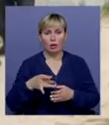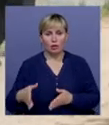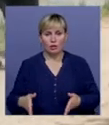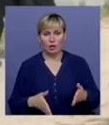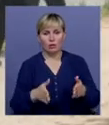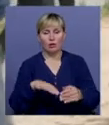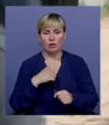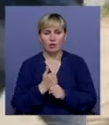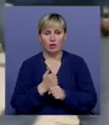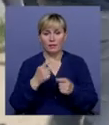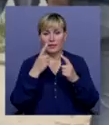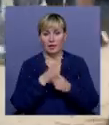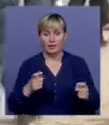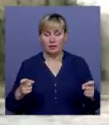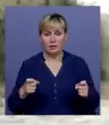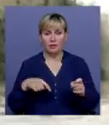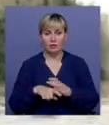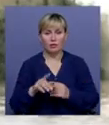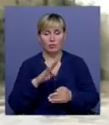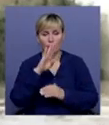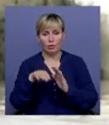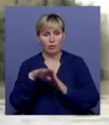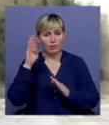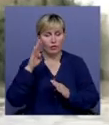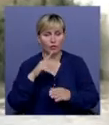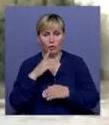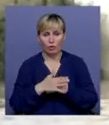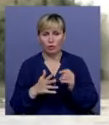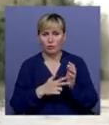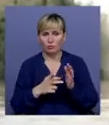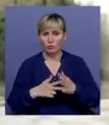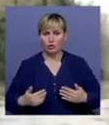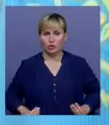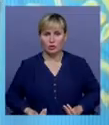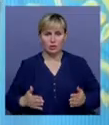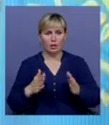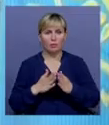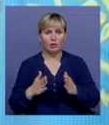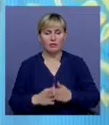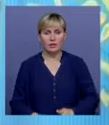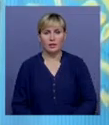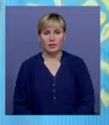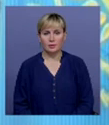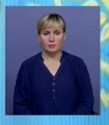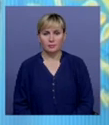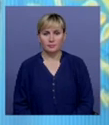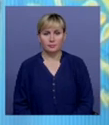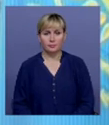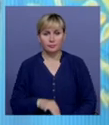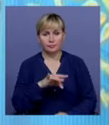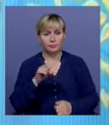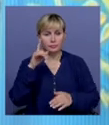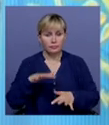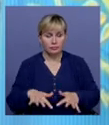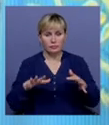данным главы региона умер за кошельке его под воду ушли и порядка 800 жилых домов с у вас оптовые лизун из-за потопа был